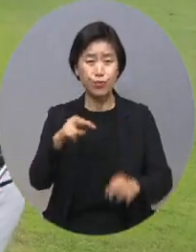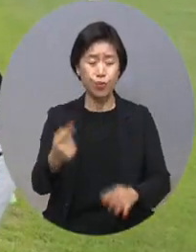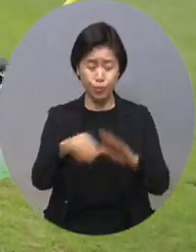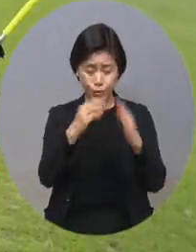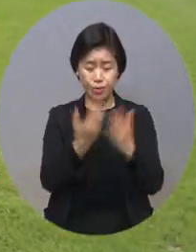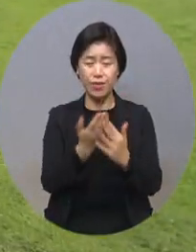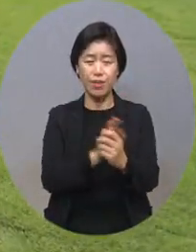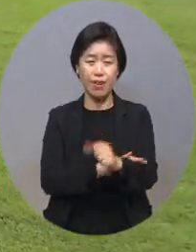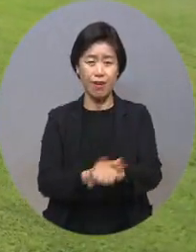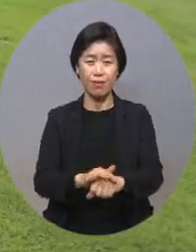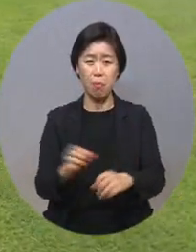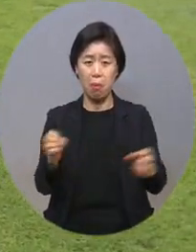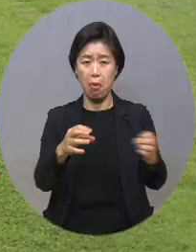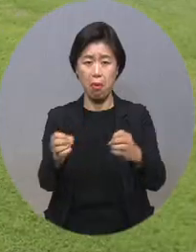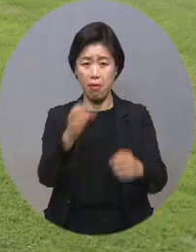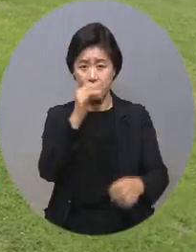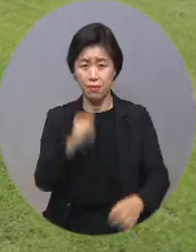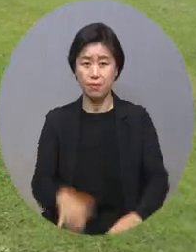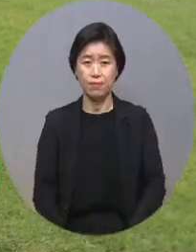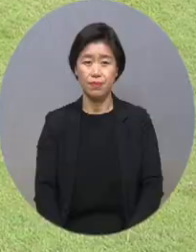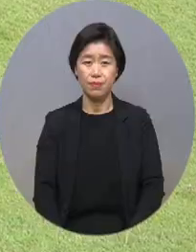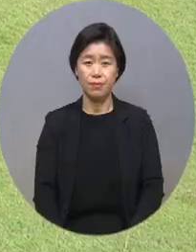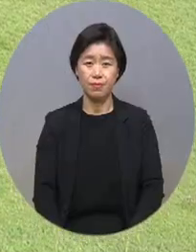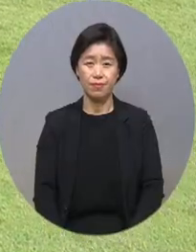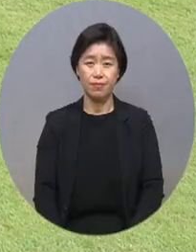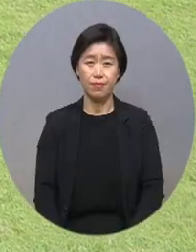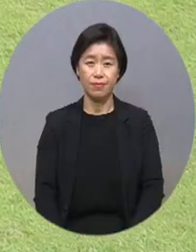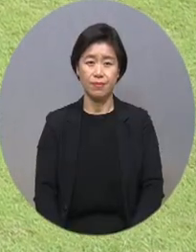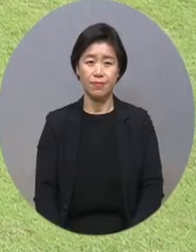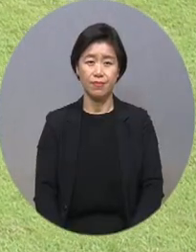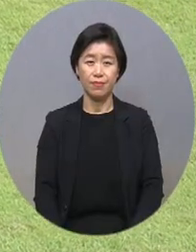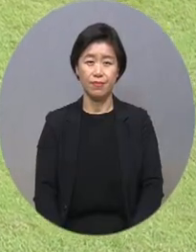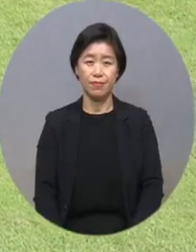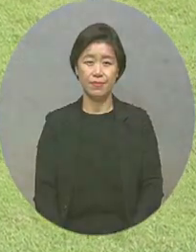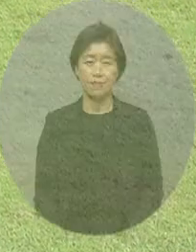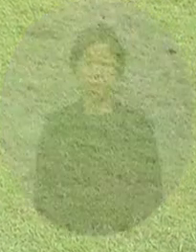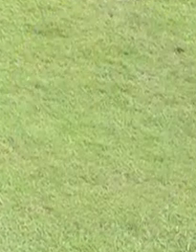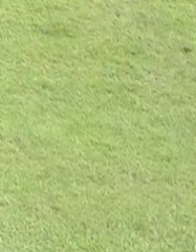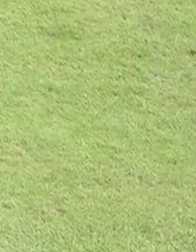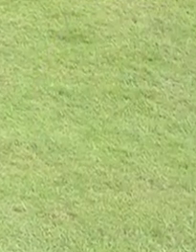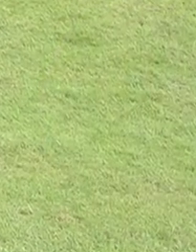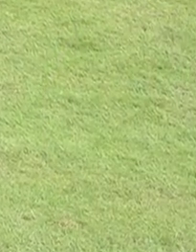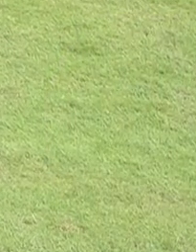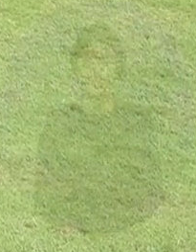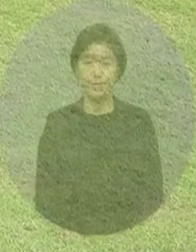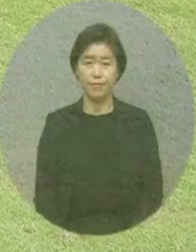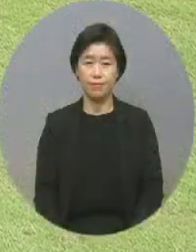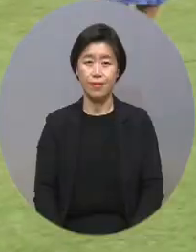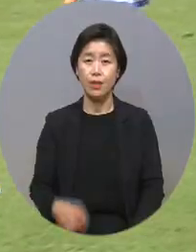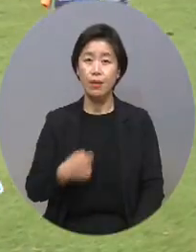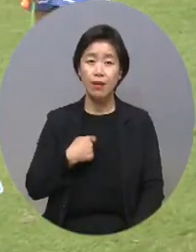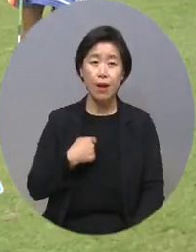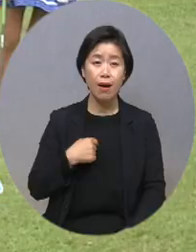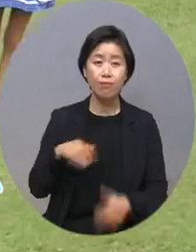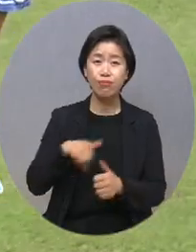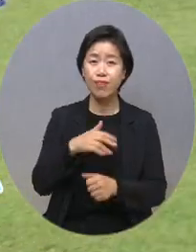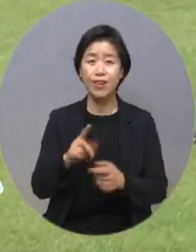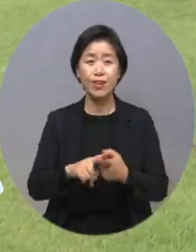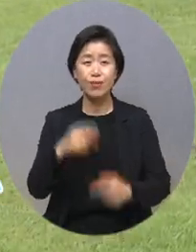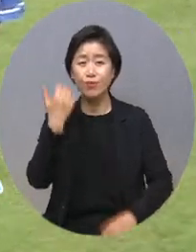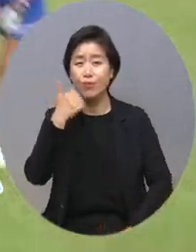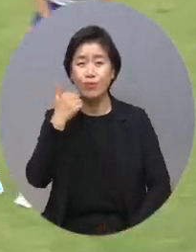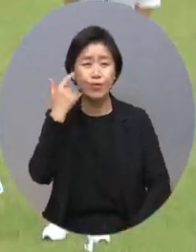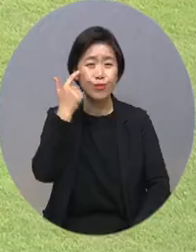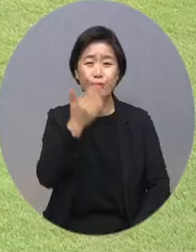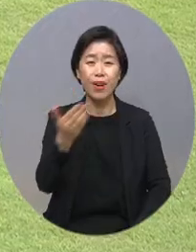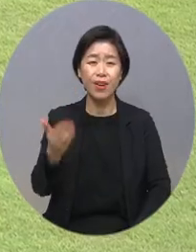썼어. 그쪽으로 썼어. 네. 이렇게 쳤네, 여기서? 괜찮아, 괜찮은데. 누구에게 물어보니? 저한테 물어보세요.